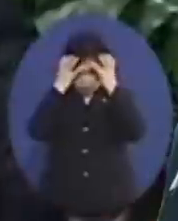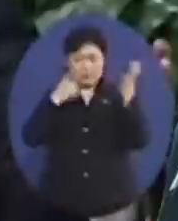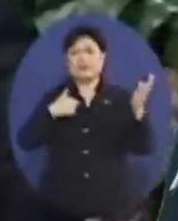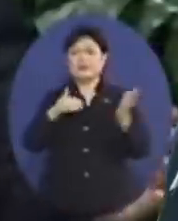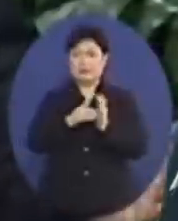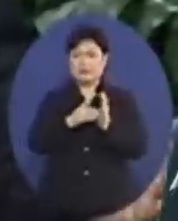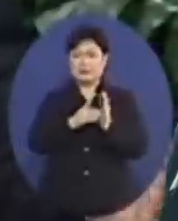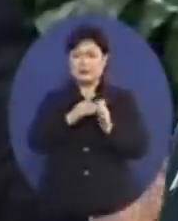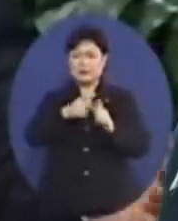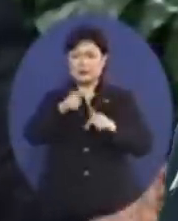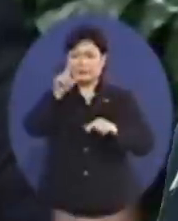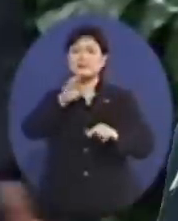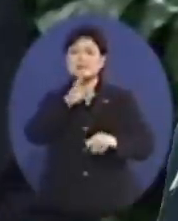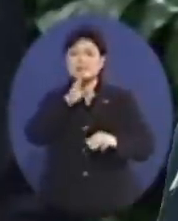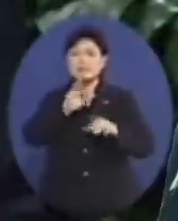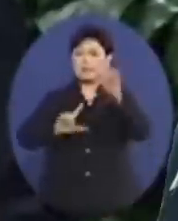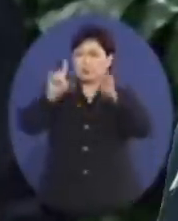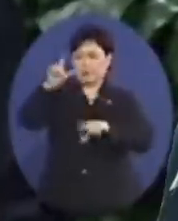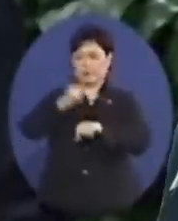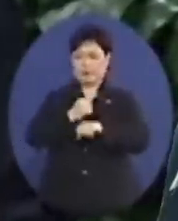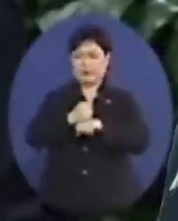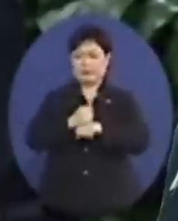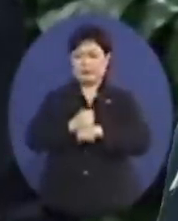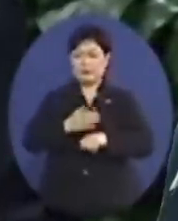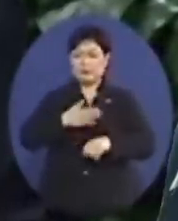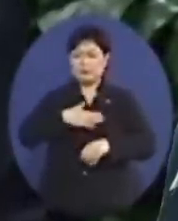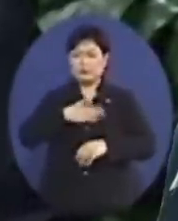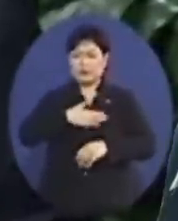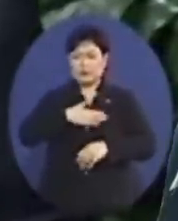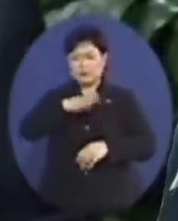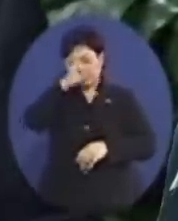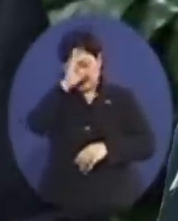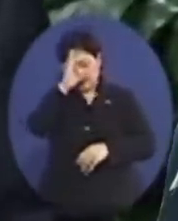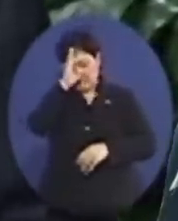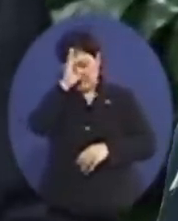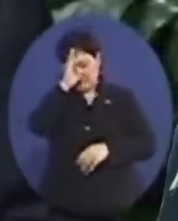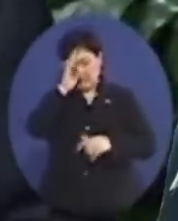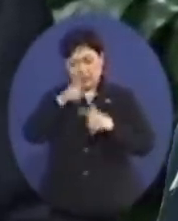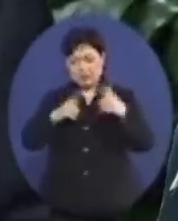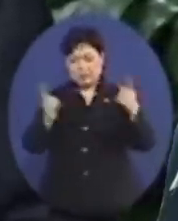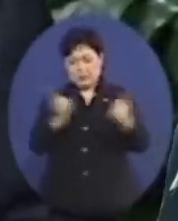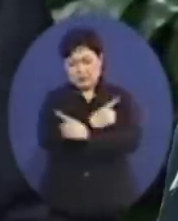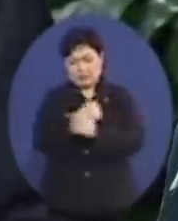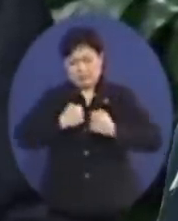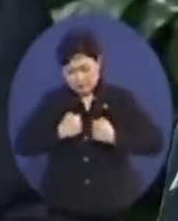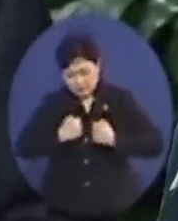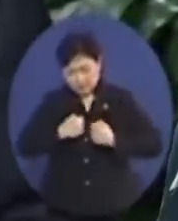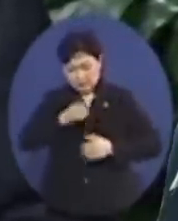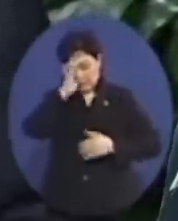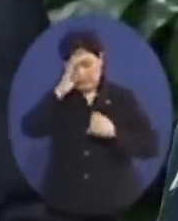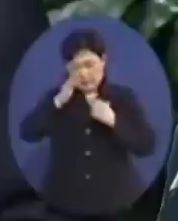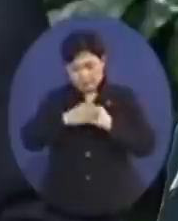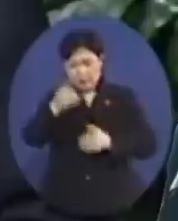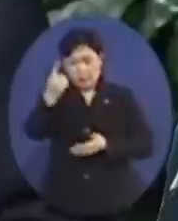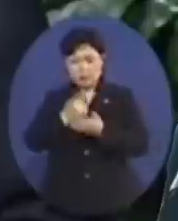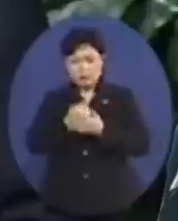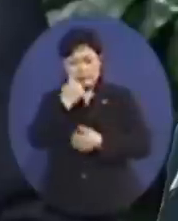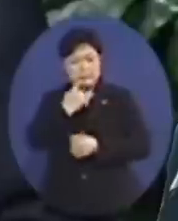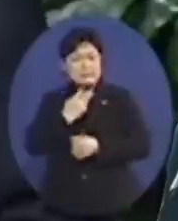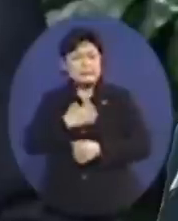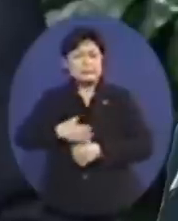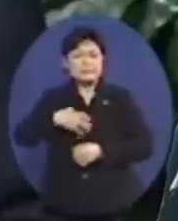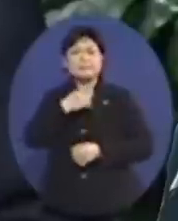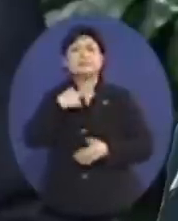우리의 질고를 몸에 짊어지고 질고 때문에 다가오는 슬픔을 당하는 것입니다.